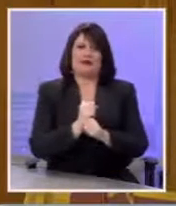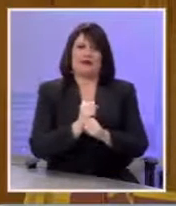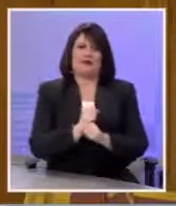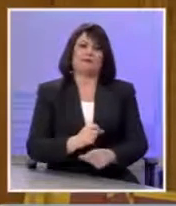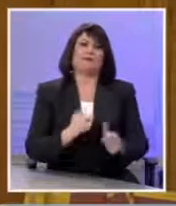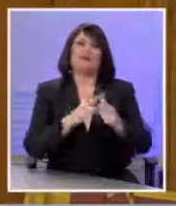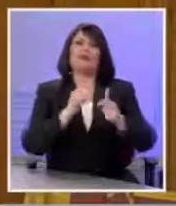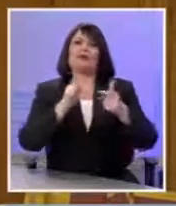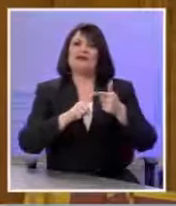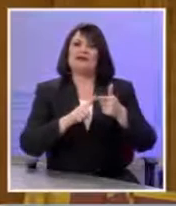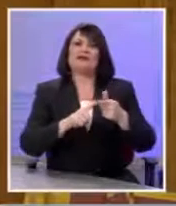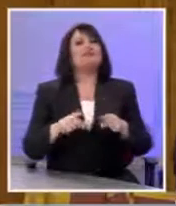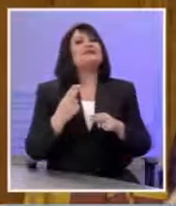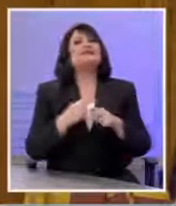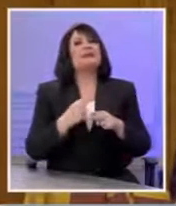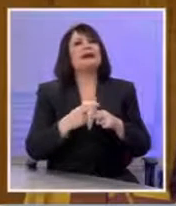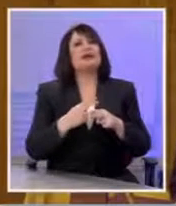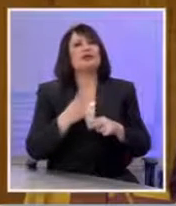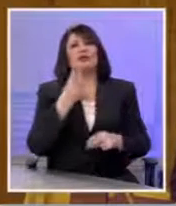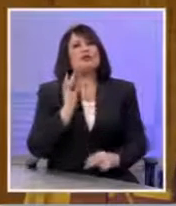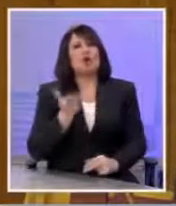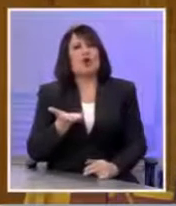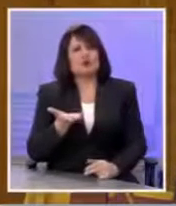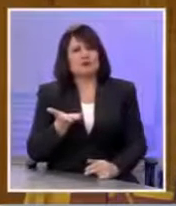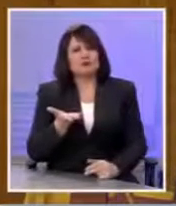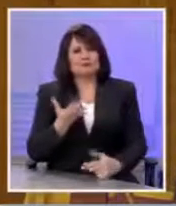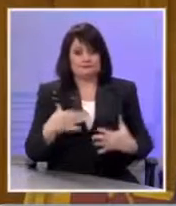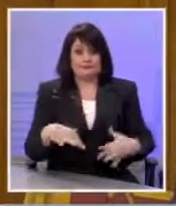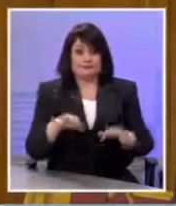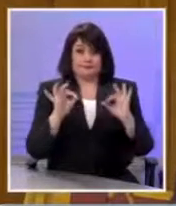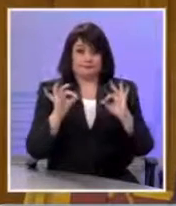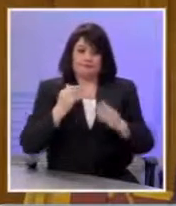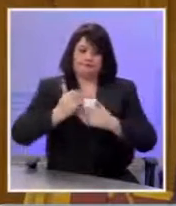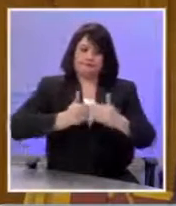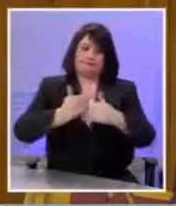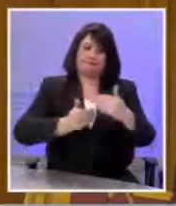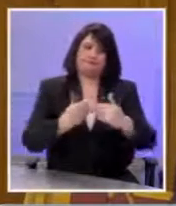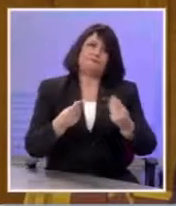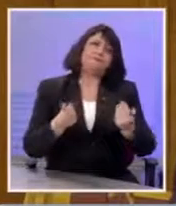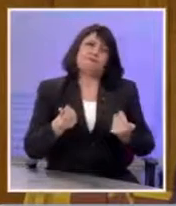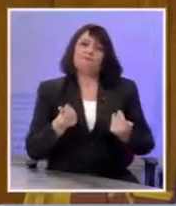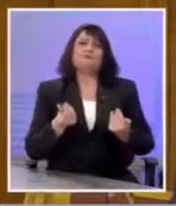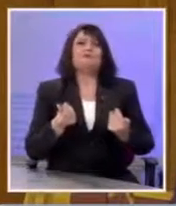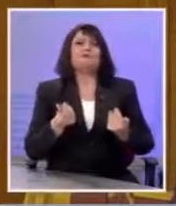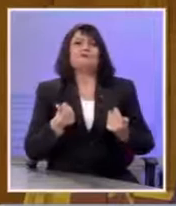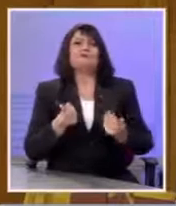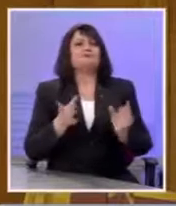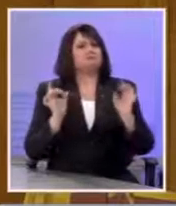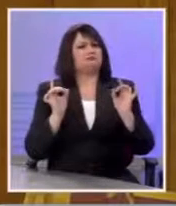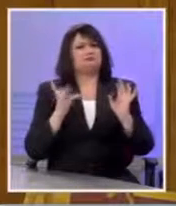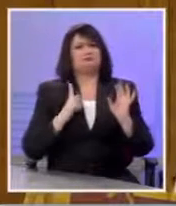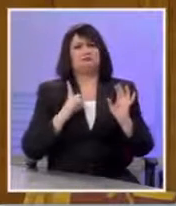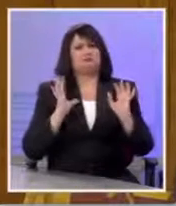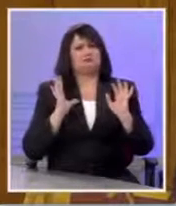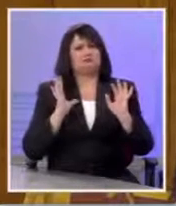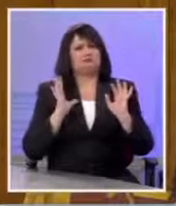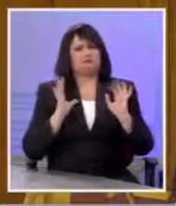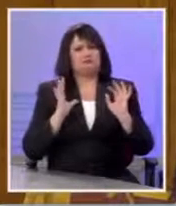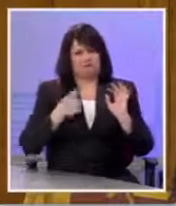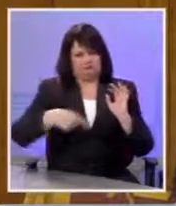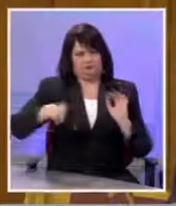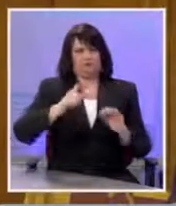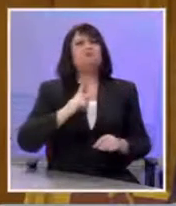Δεύτερον, ήταν σημαντική διότι στην αρχή αυτής της διαδικασίας κανείς δεν περίμενε, και είμαι βέβαιος πολύ περισσότερο εδώ